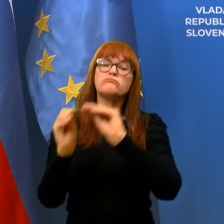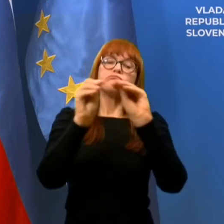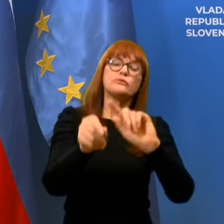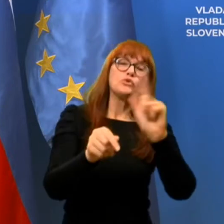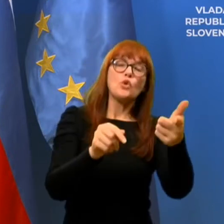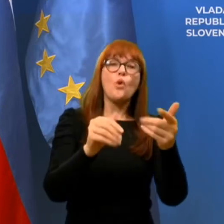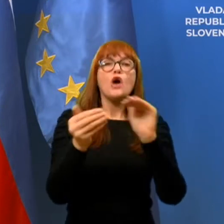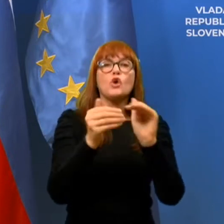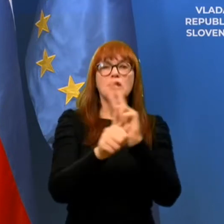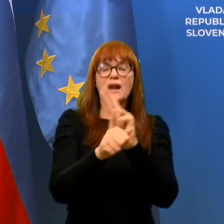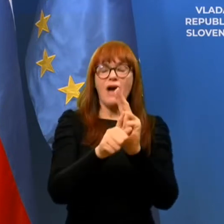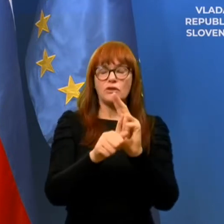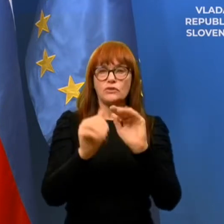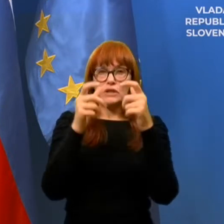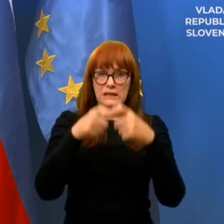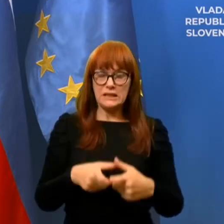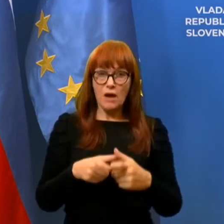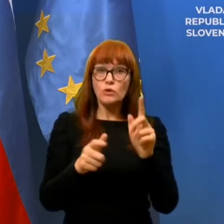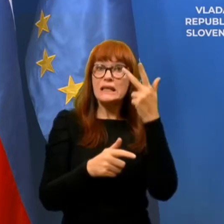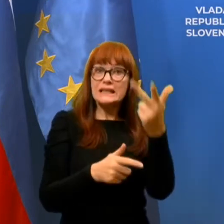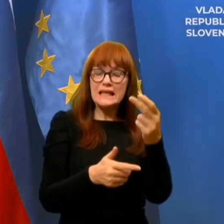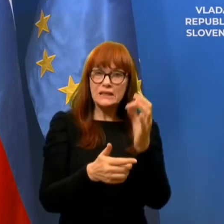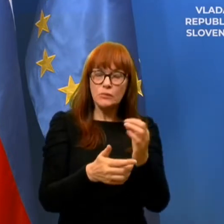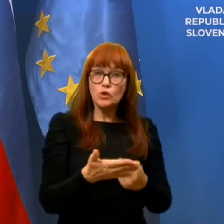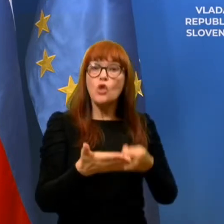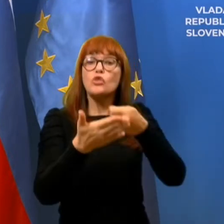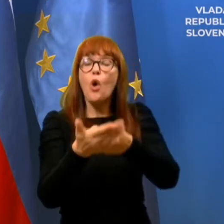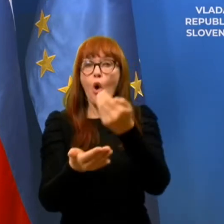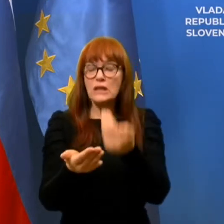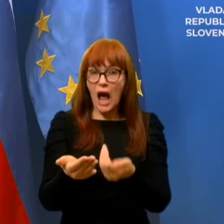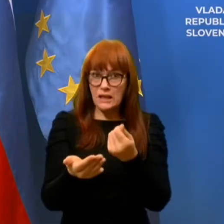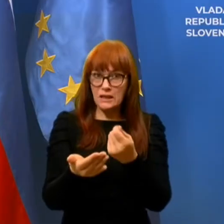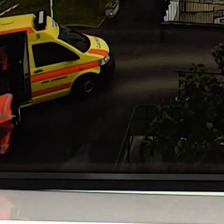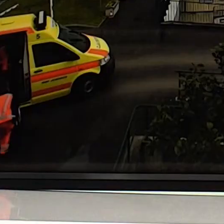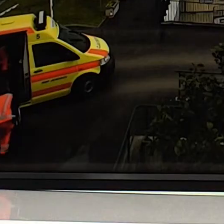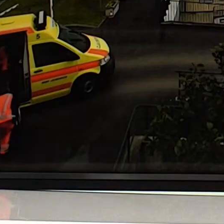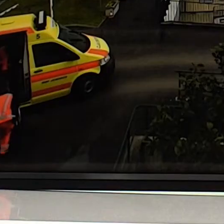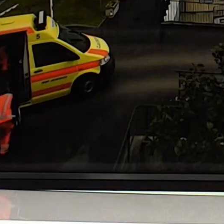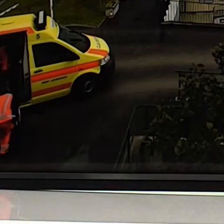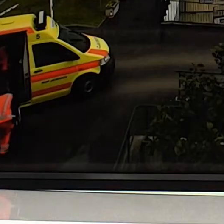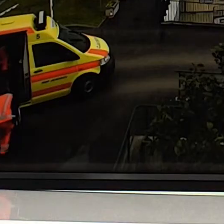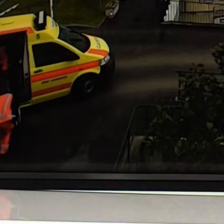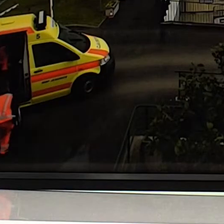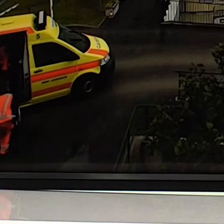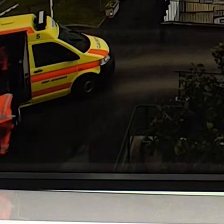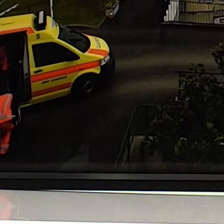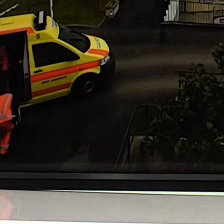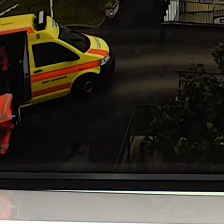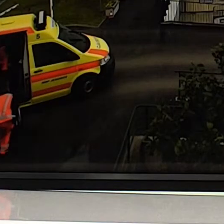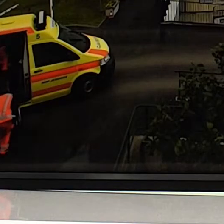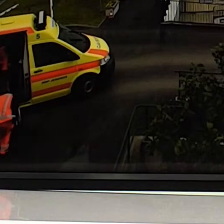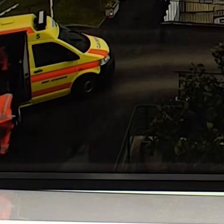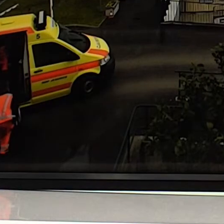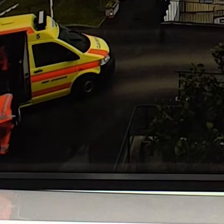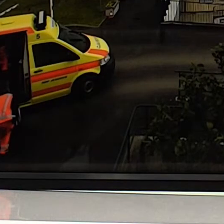zavod, in pa 30% dodatek za tiste, ki bodo delali v sivi ali rdeči coni. Mark Toplak, ki je konec